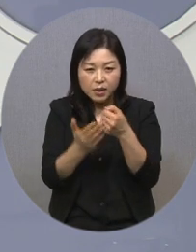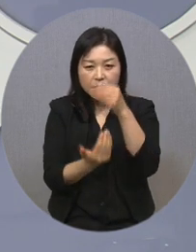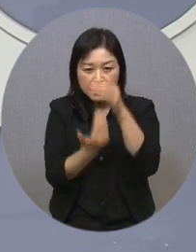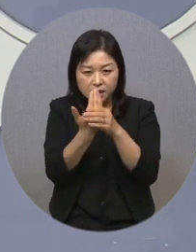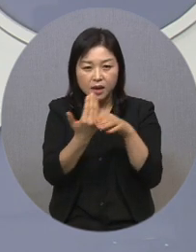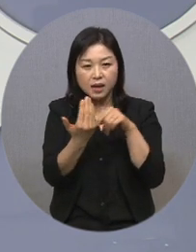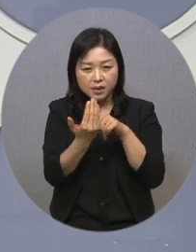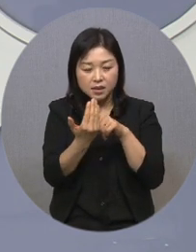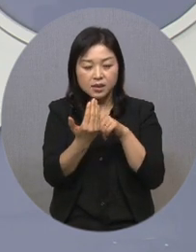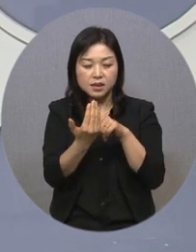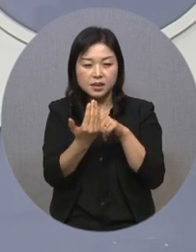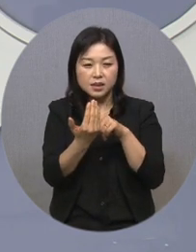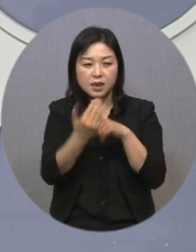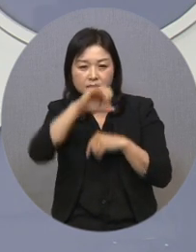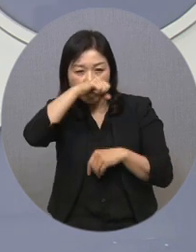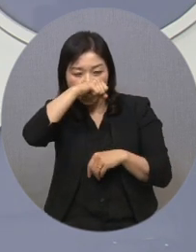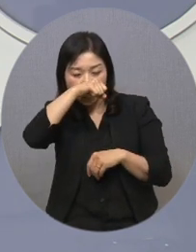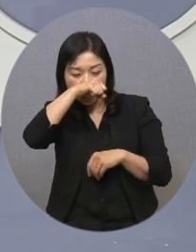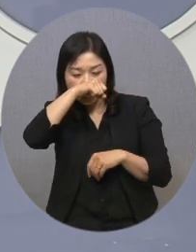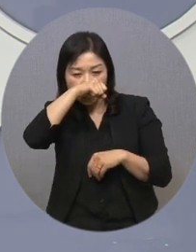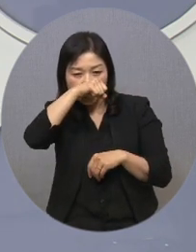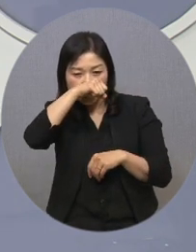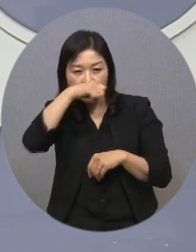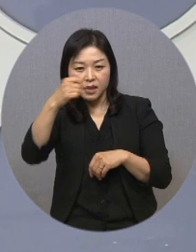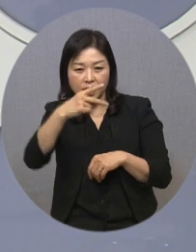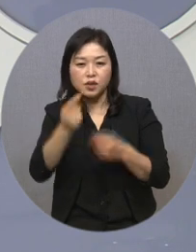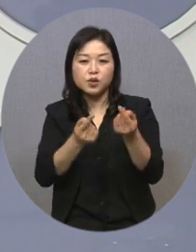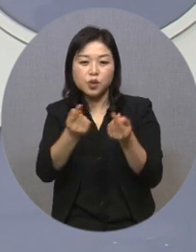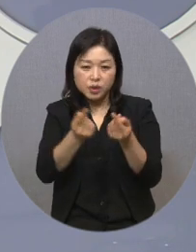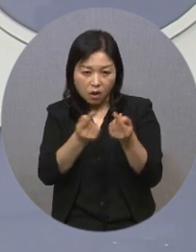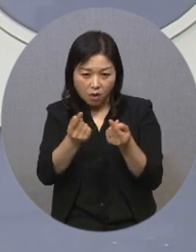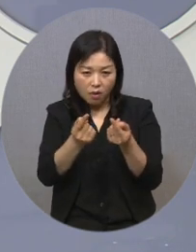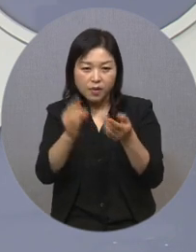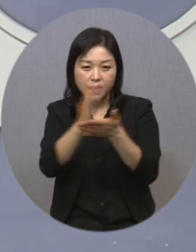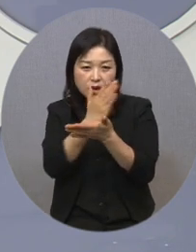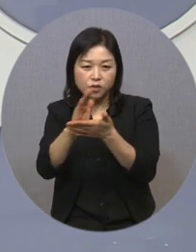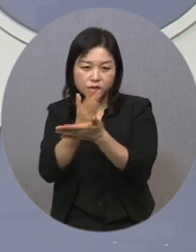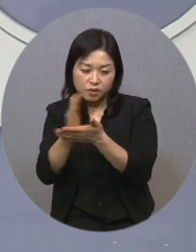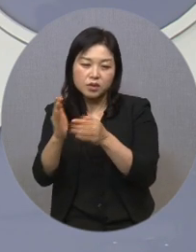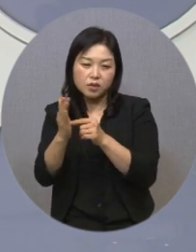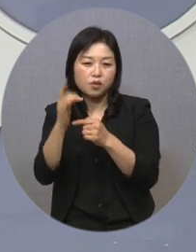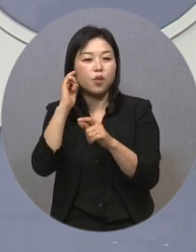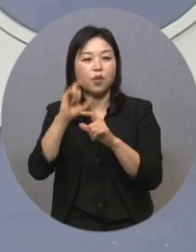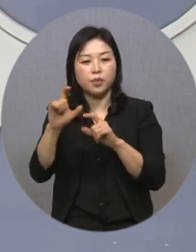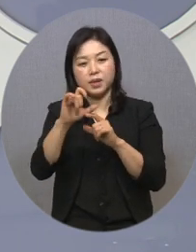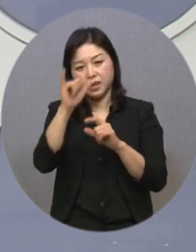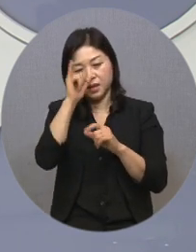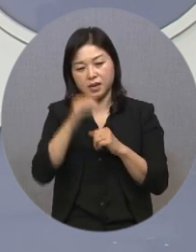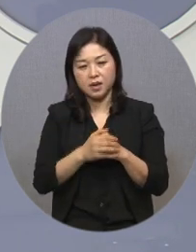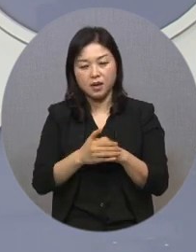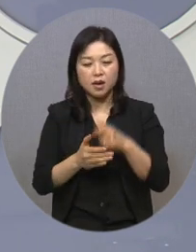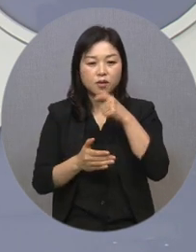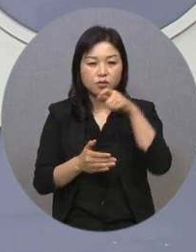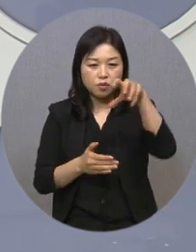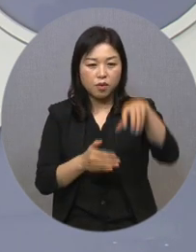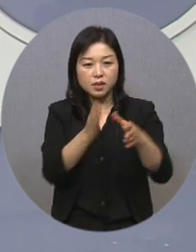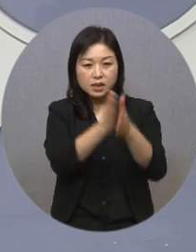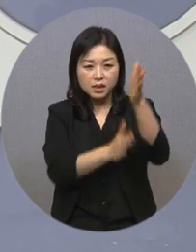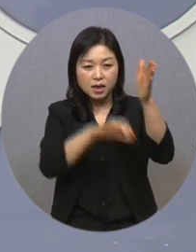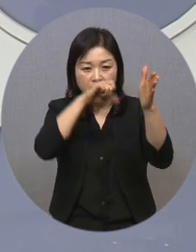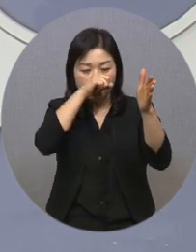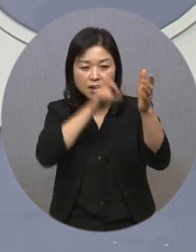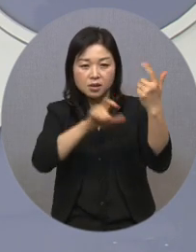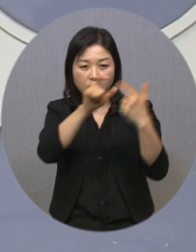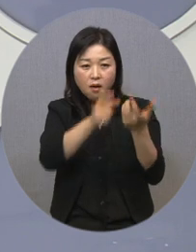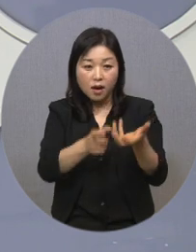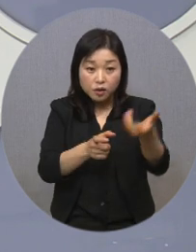예산이 재편성되어지는 상황들을 좀 고민하고 있는 것입니다. 그래서 수원시가 예산을 좀 더 갖고 오므로 인해 가지고 옆에